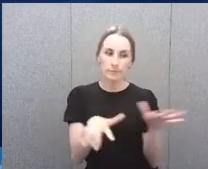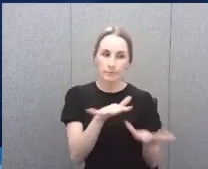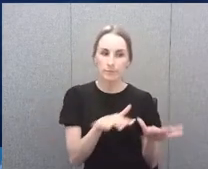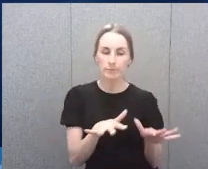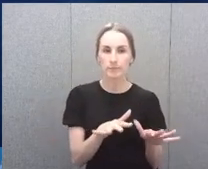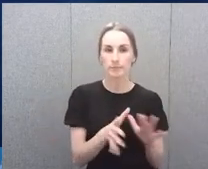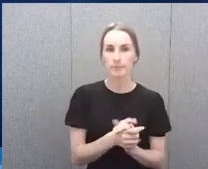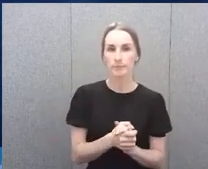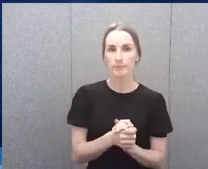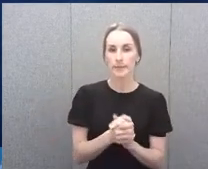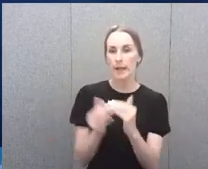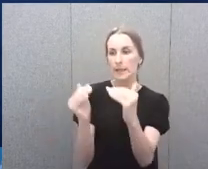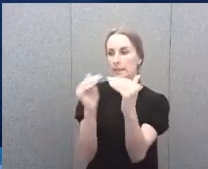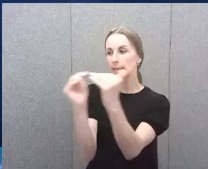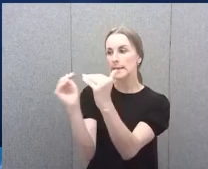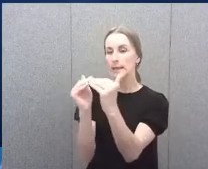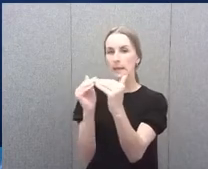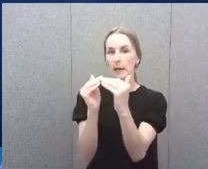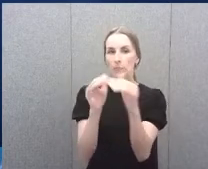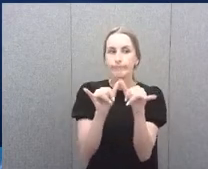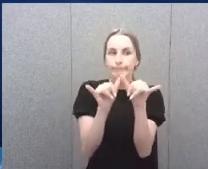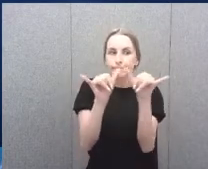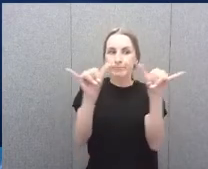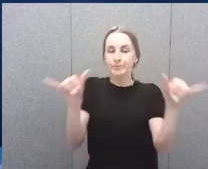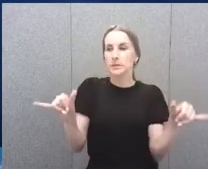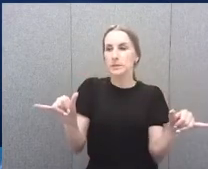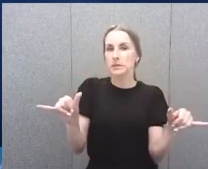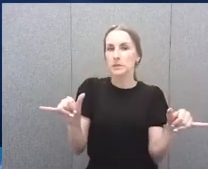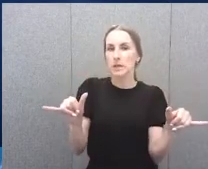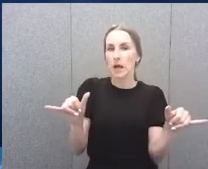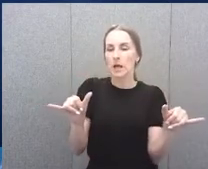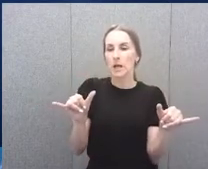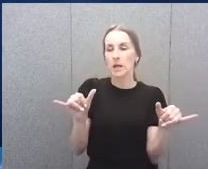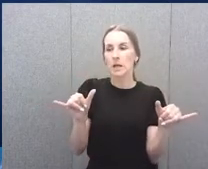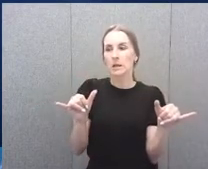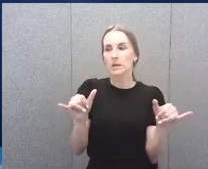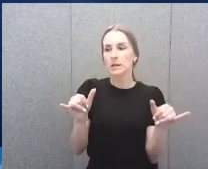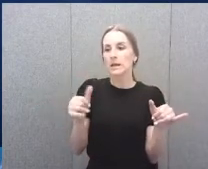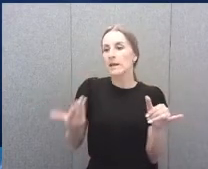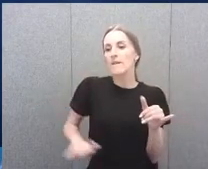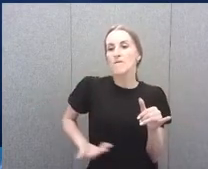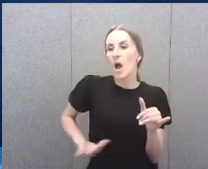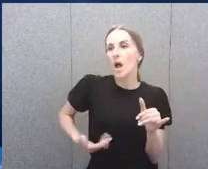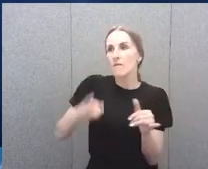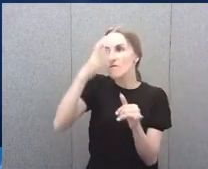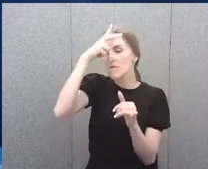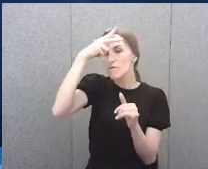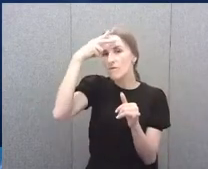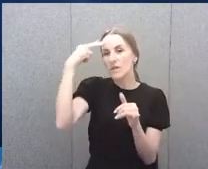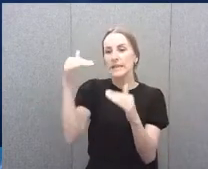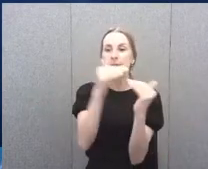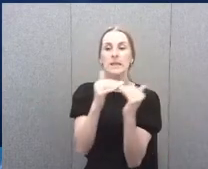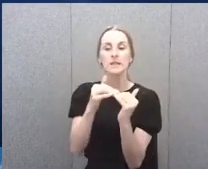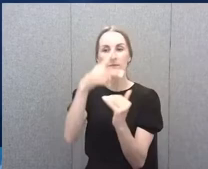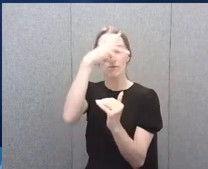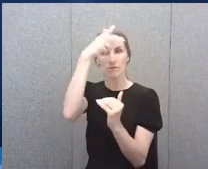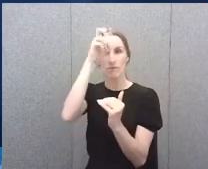ситуации в стране, об уровне развития государства, об уровне цивилизации в этой